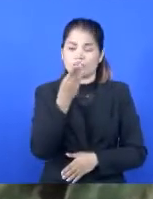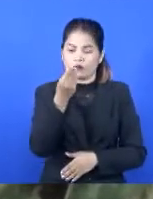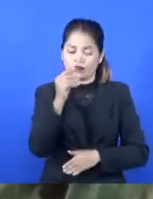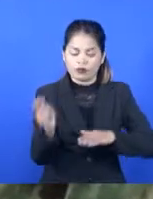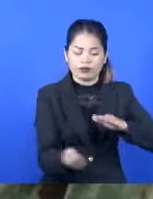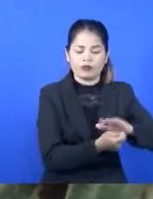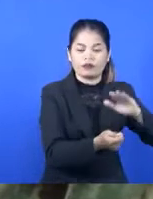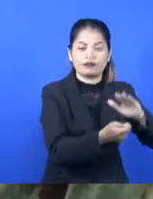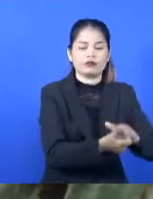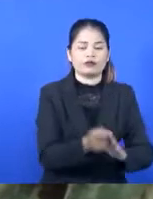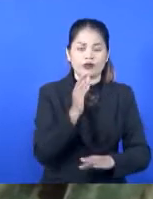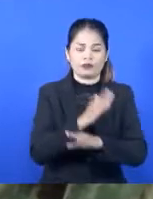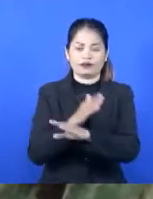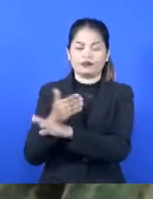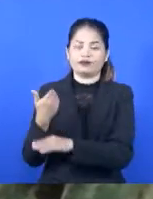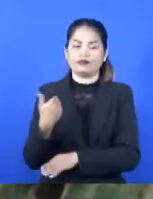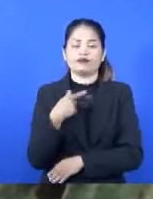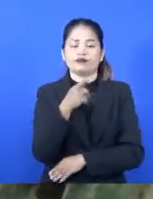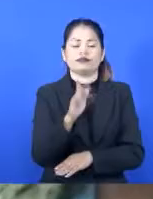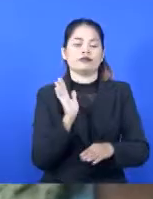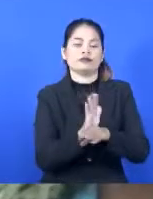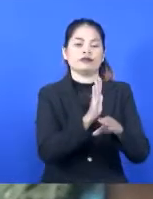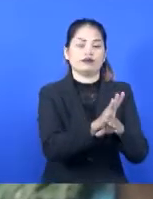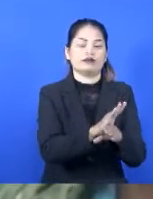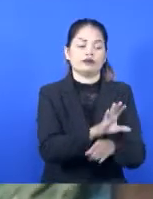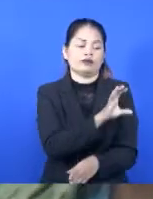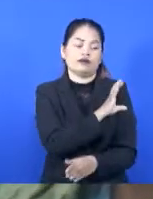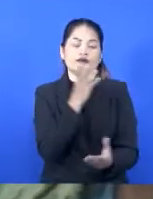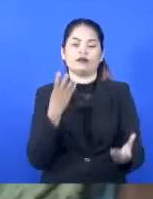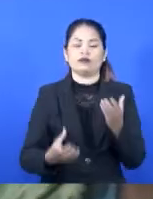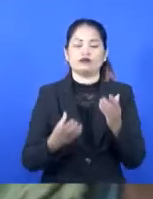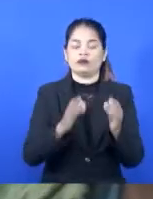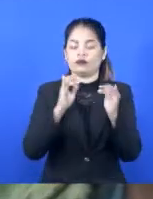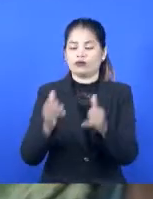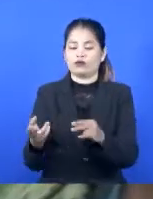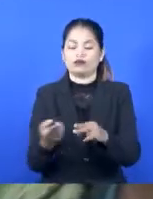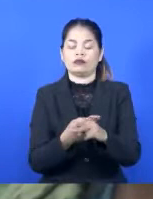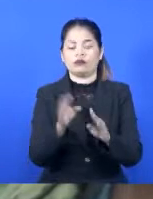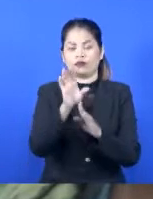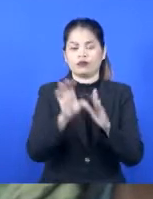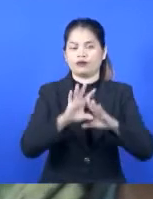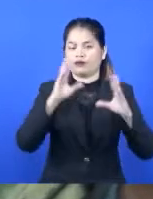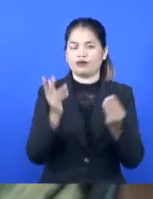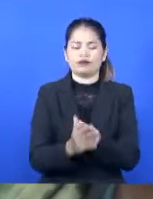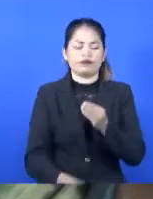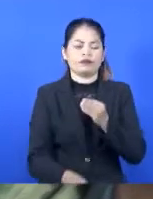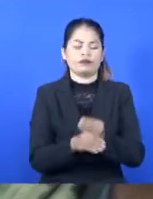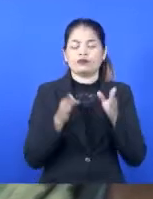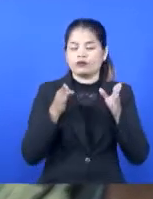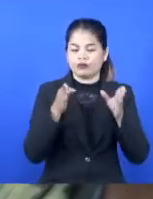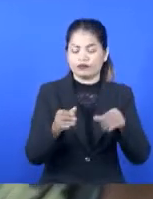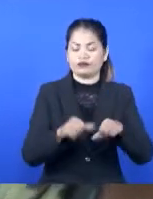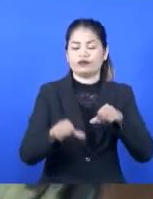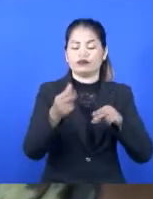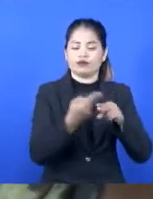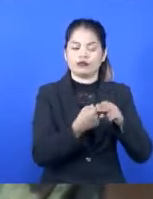ការក៏បានជំរុញឲ្យមន្ត្រីនគរបាលយុត្តិធម៌និងមន្ត្រីអនុវត្តច្បាប់ត្រូវតែបង្កើននូវការយកចិត្តទុកដាក់និងបន្តអនុវត្តច្បាប់ឲ្យបានម៉ត់ច